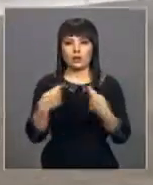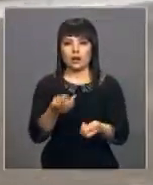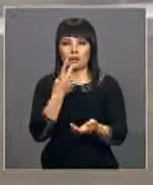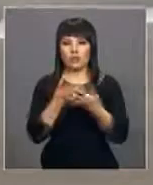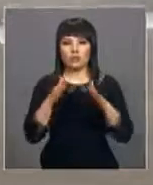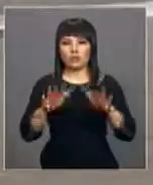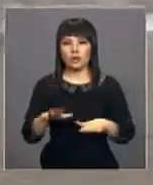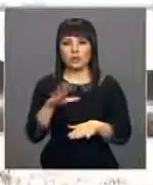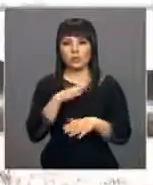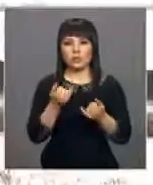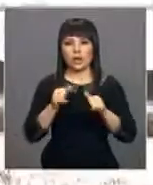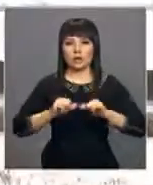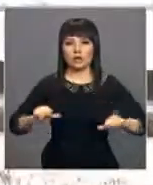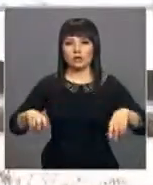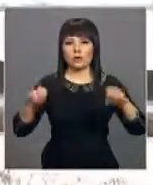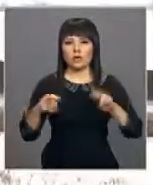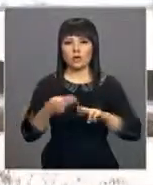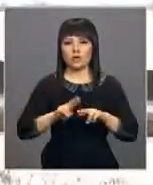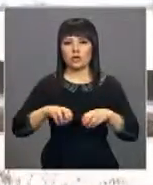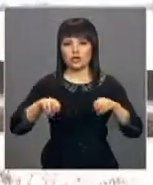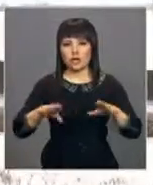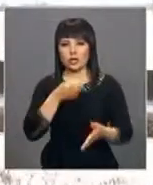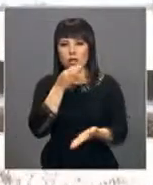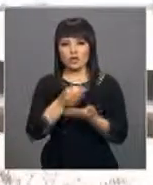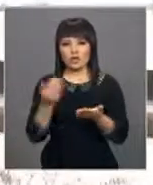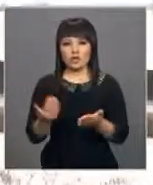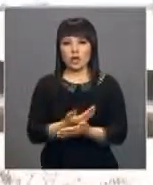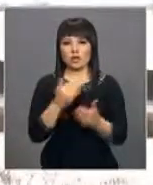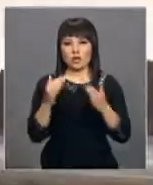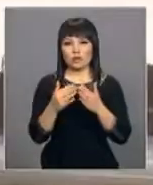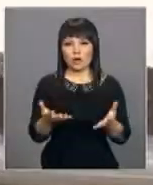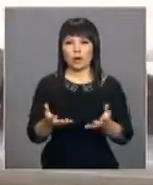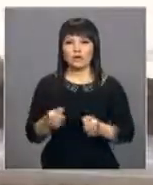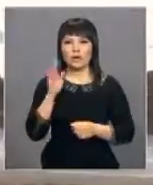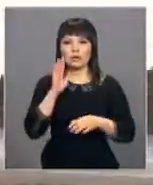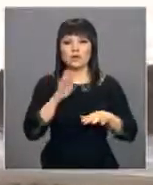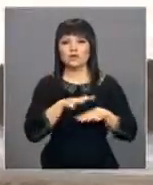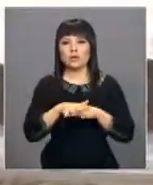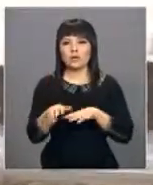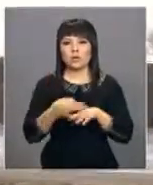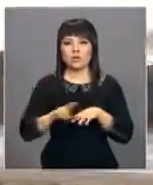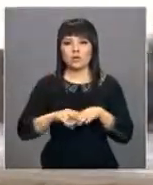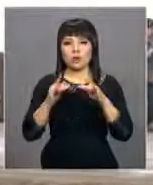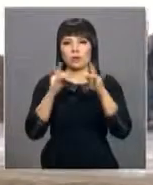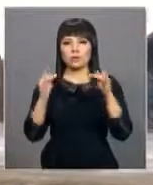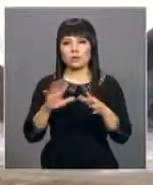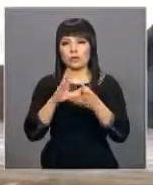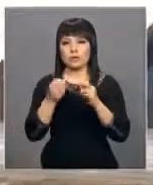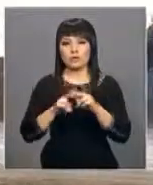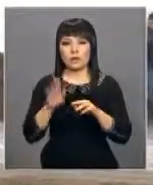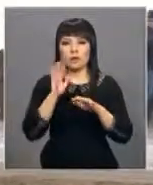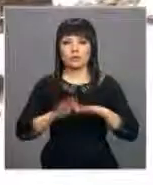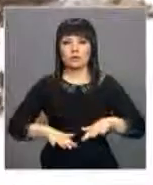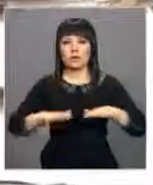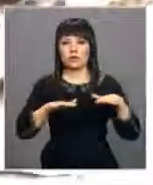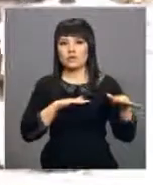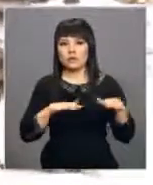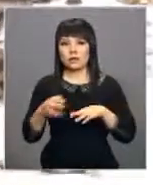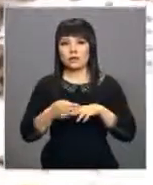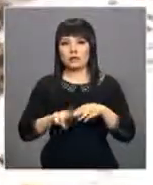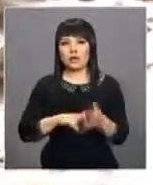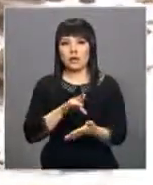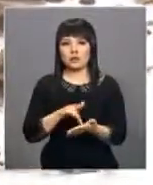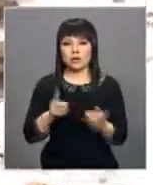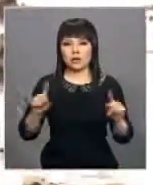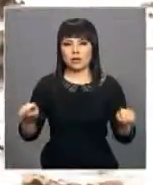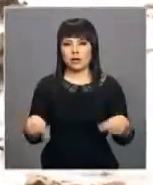берілді. Арнайы комиссияның шешімінен кейін олар жаңа үй алады. Су шайып кеткен көпірлер жөнделіп, аудан және қалааралық жолдарда қатынас